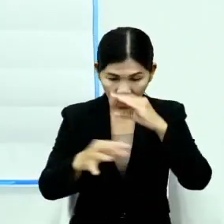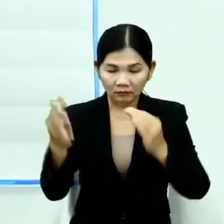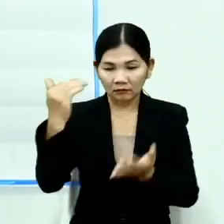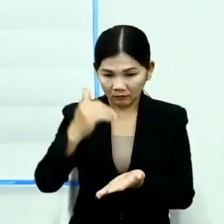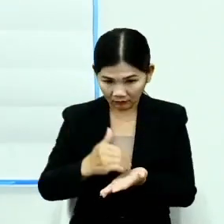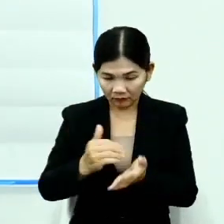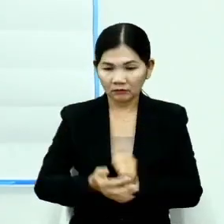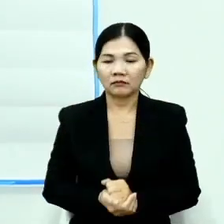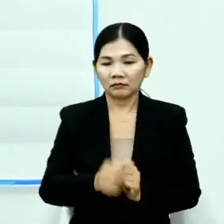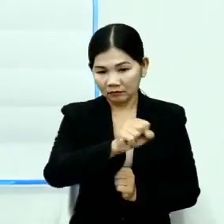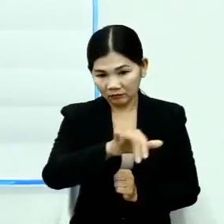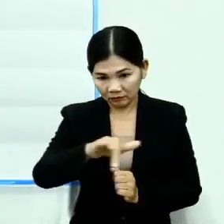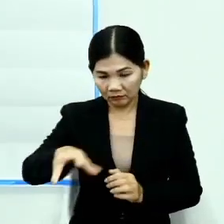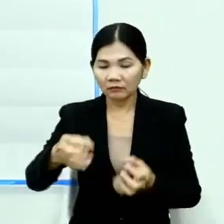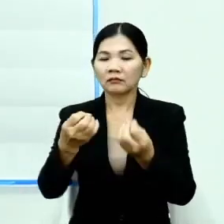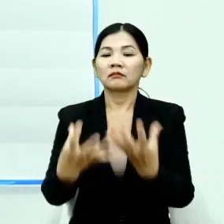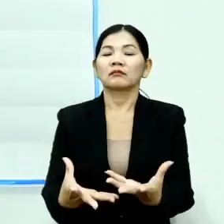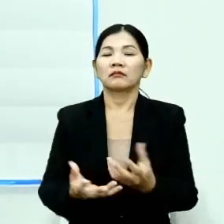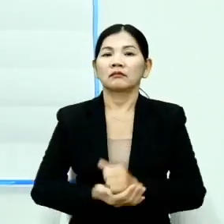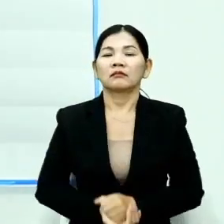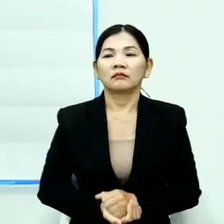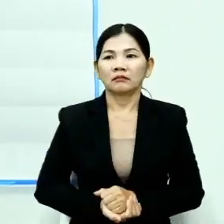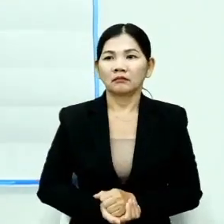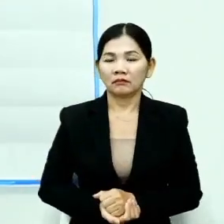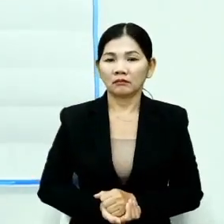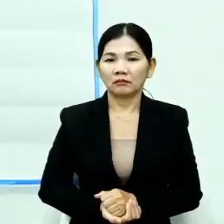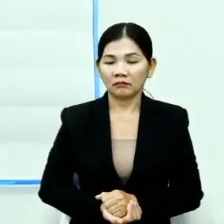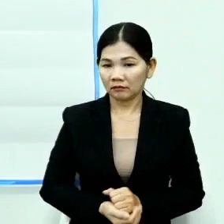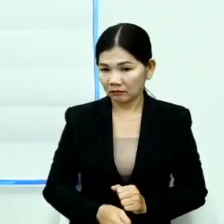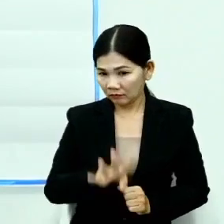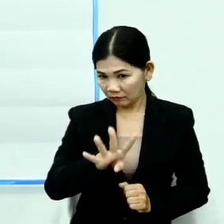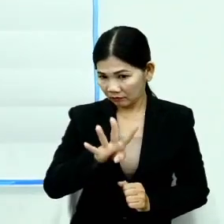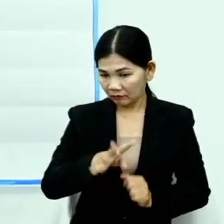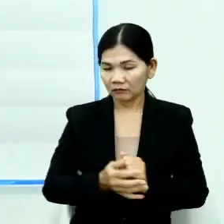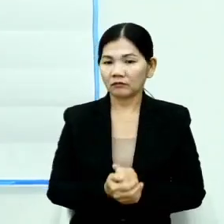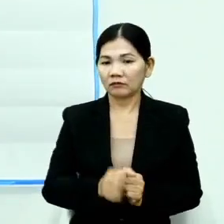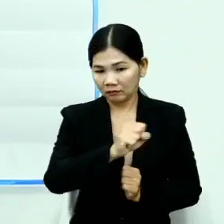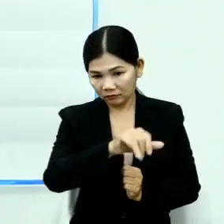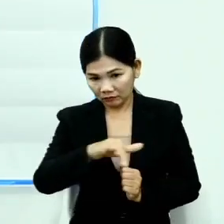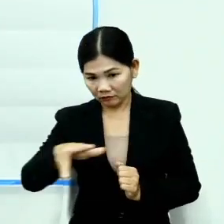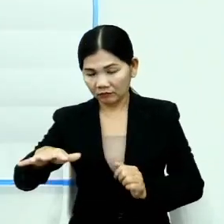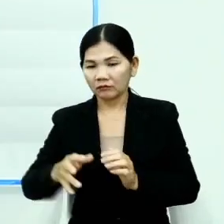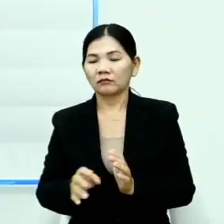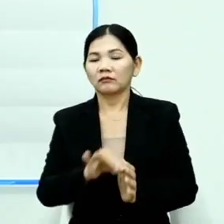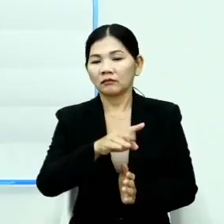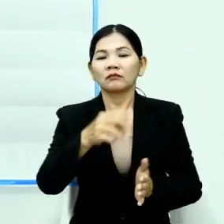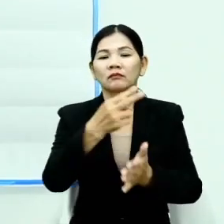ឡើងវិញតួអក្សរចំនួនប៉ុន្មានចាគឺចំនួន4តួមានអក្សរ